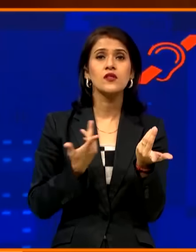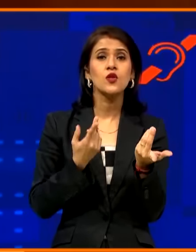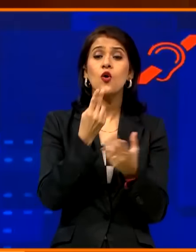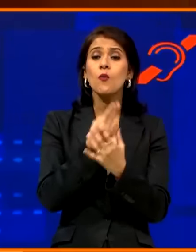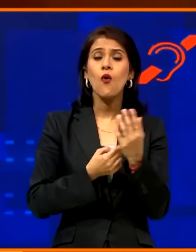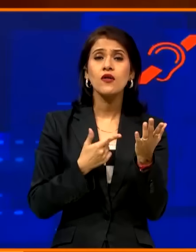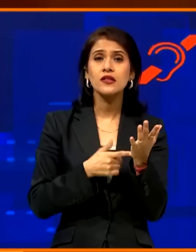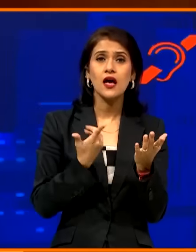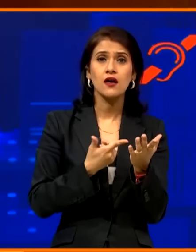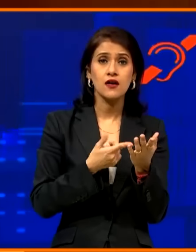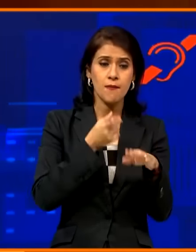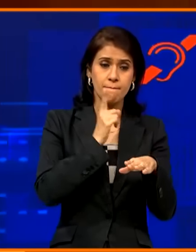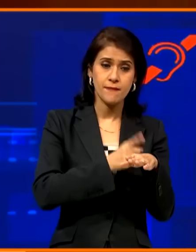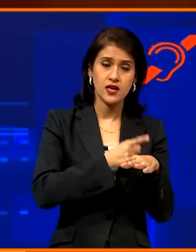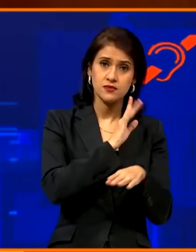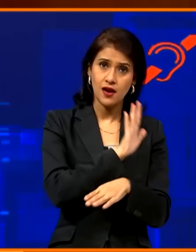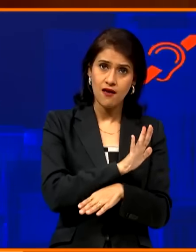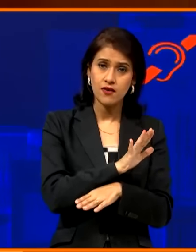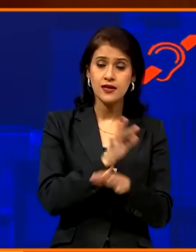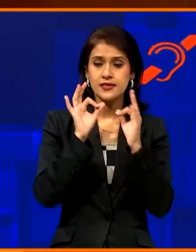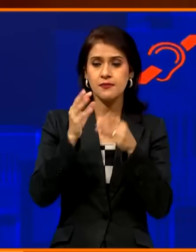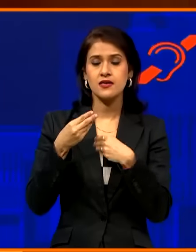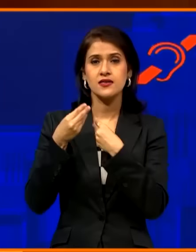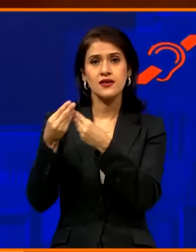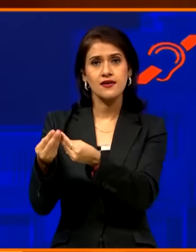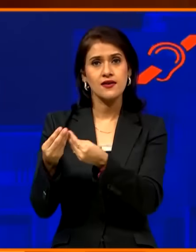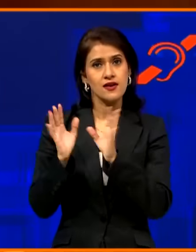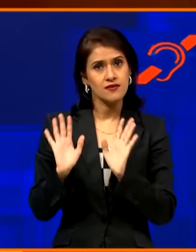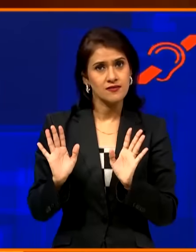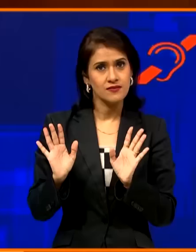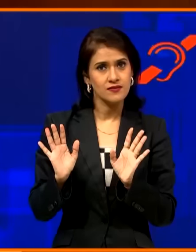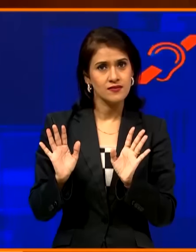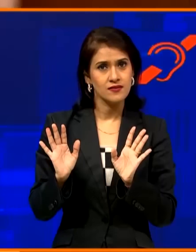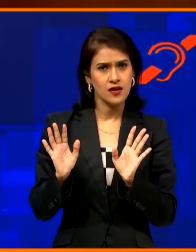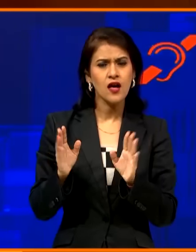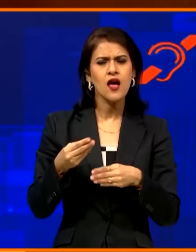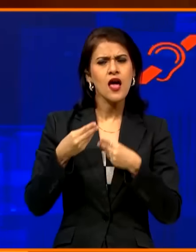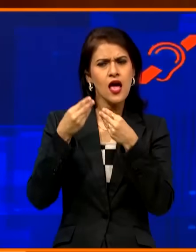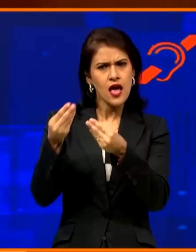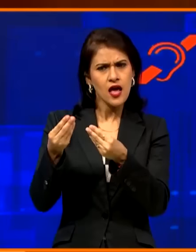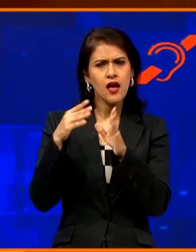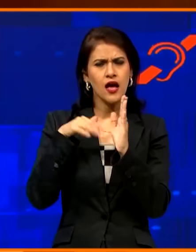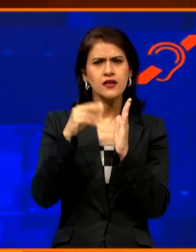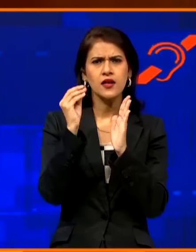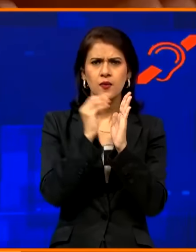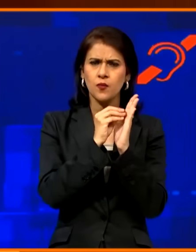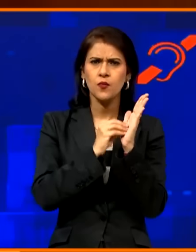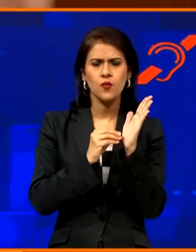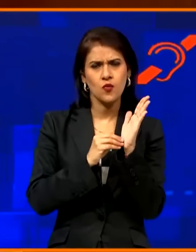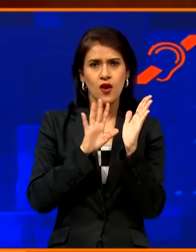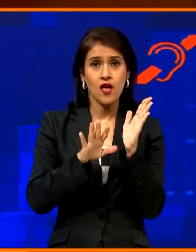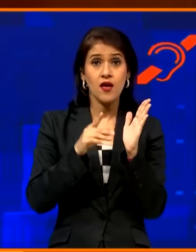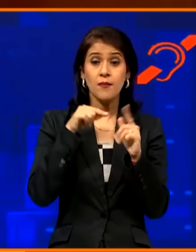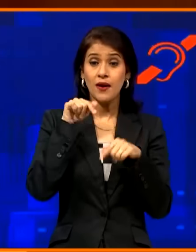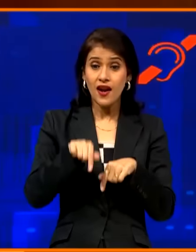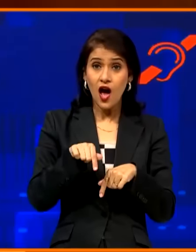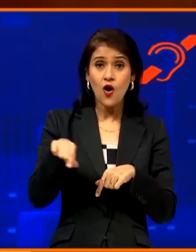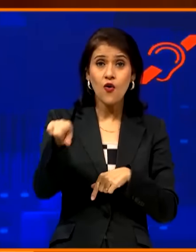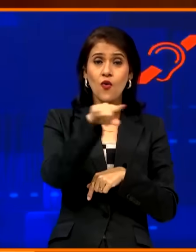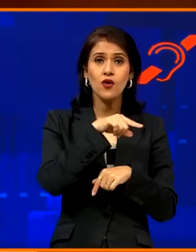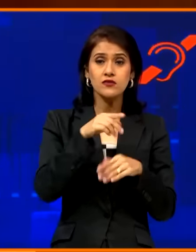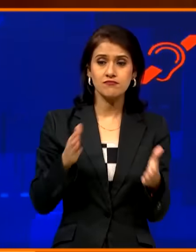है इनाम भी होता है तो कहीं इनाम का तस्करा होगा जरूर अब उसको ओवर एमफे साइज किया जा